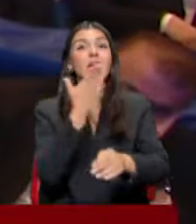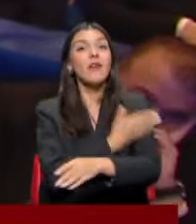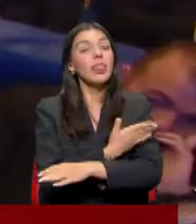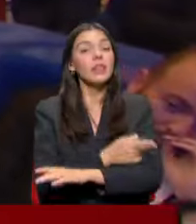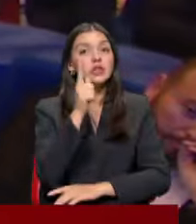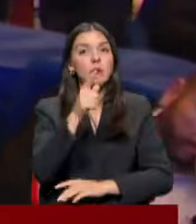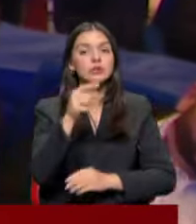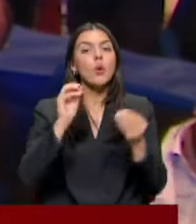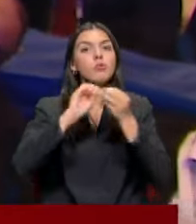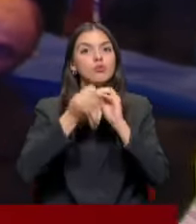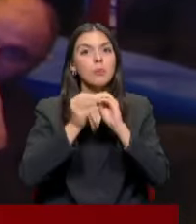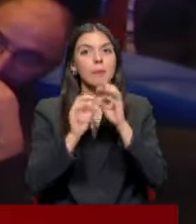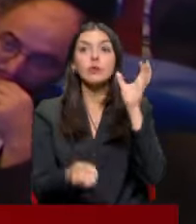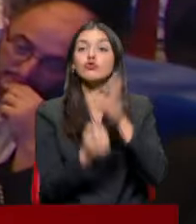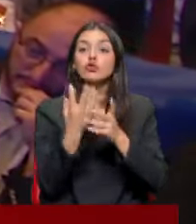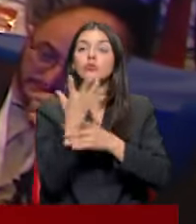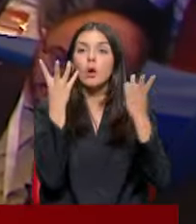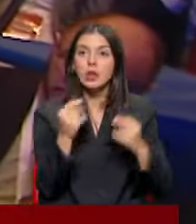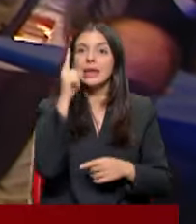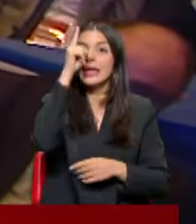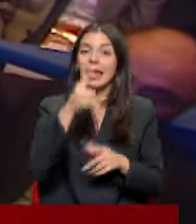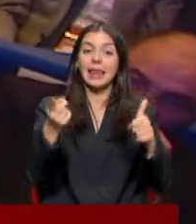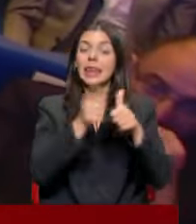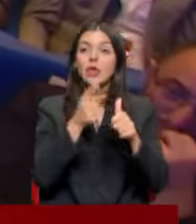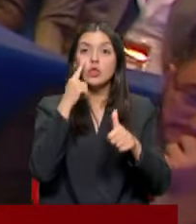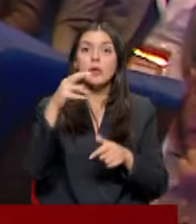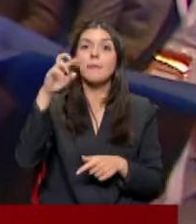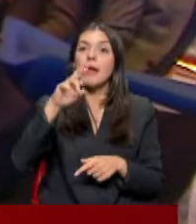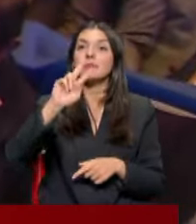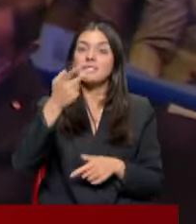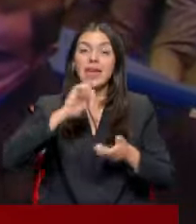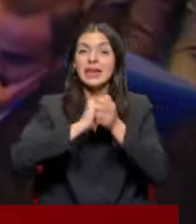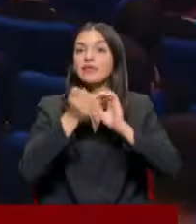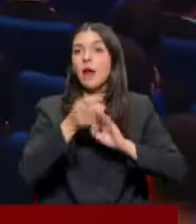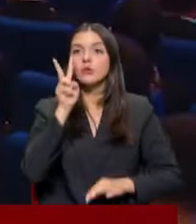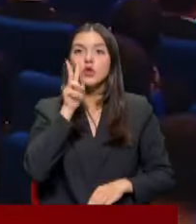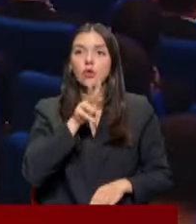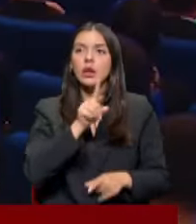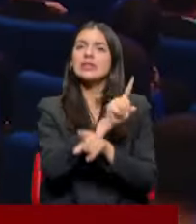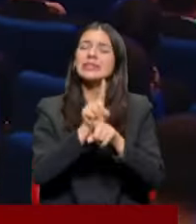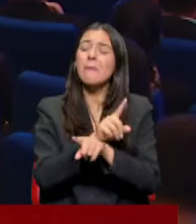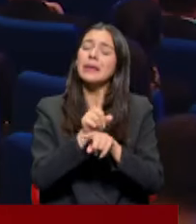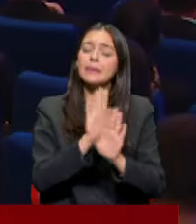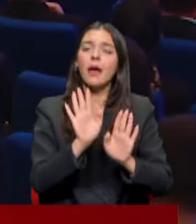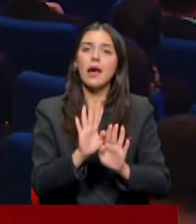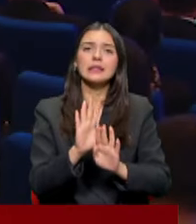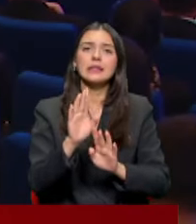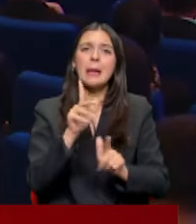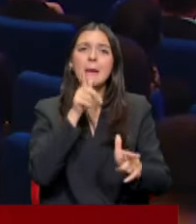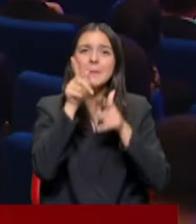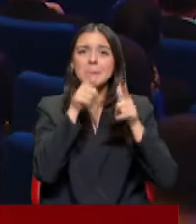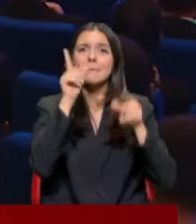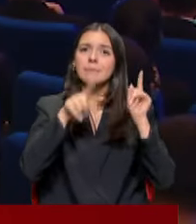Vatandaşlarımız sorunların çözüm adresi olarak ilk sırada partimizi ve ittifakımızı görüyor. Zaman zaman